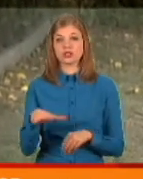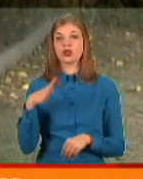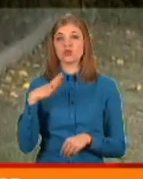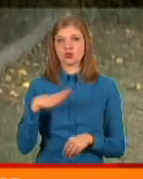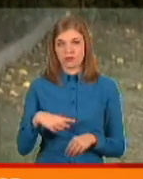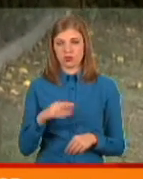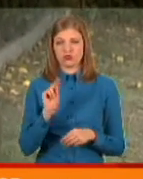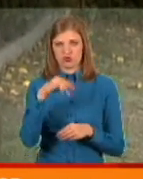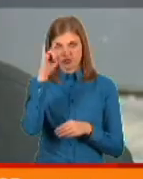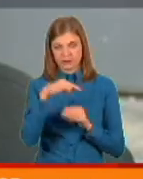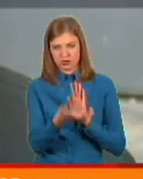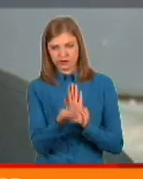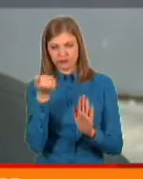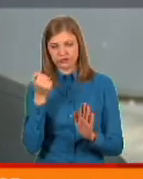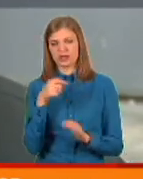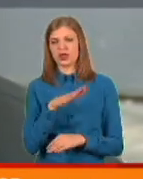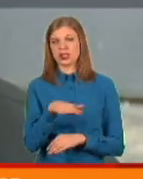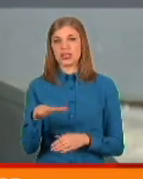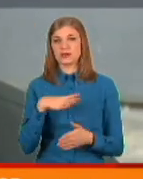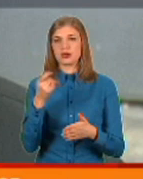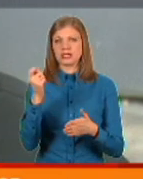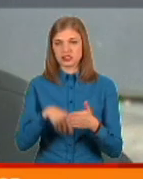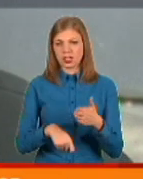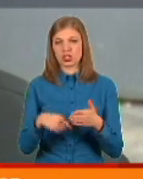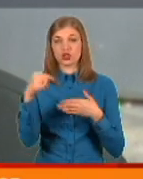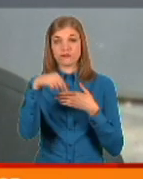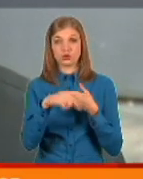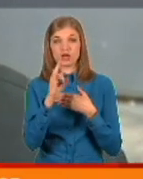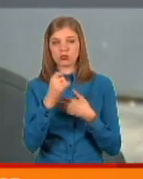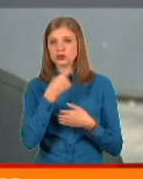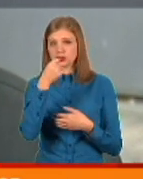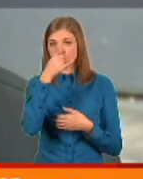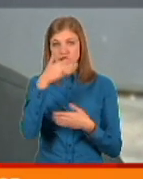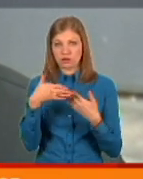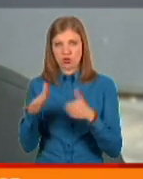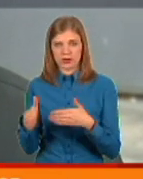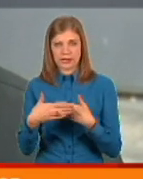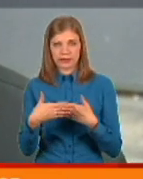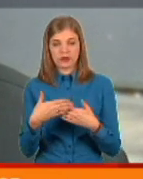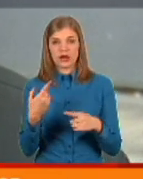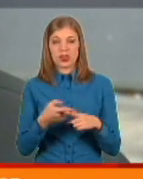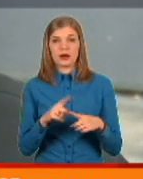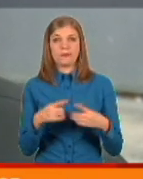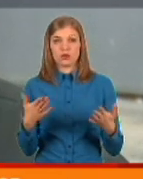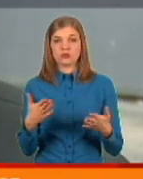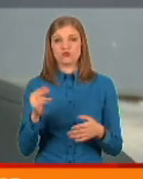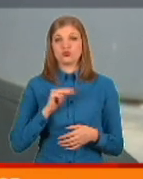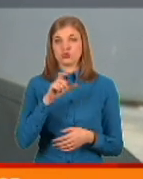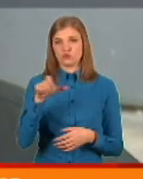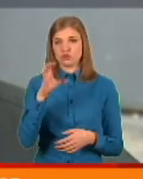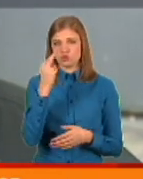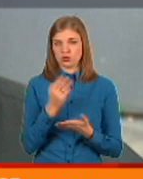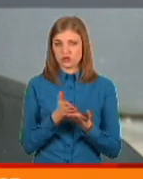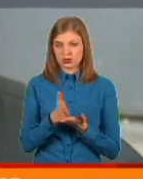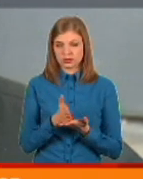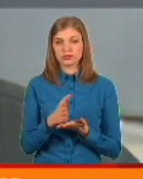довелося діставати з вікна. Діти були закриті знаружи, і знутрі дитина старший не мог відкрити двері. Тому сотрудникам соціальної